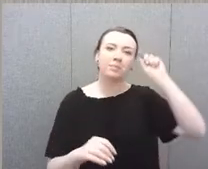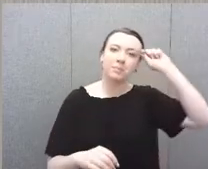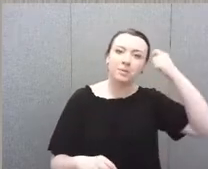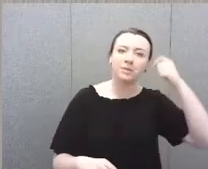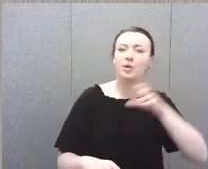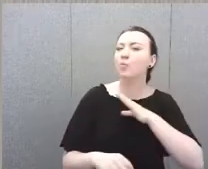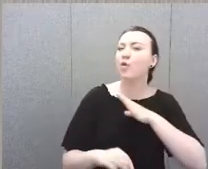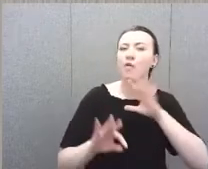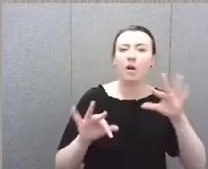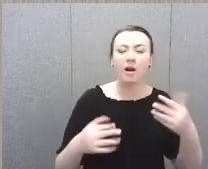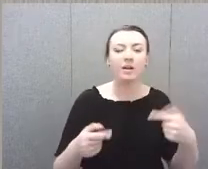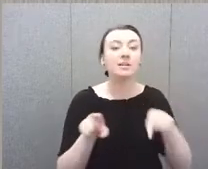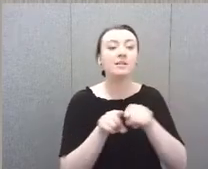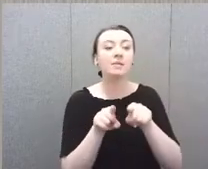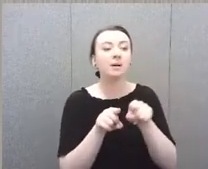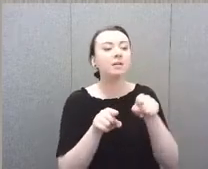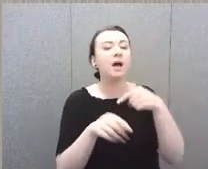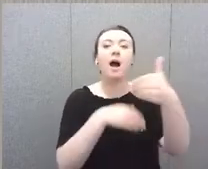который можно